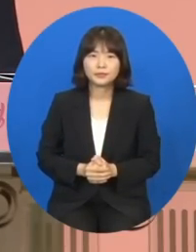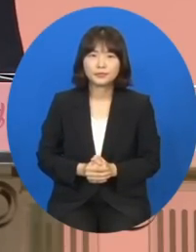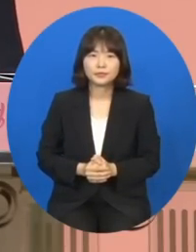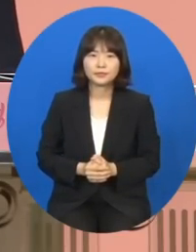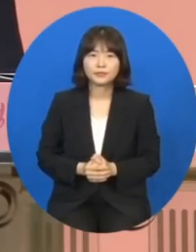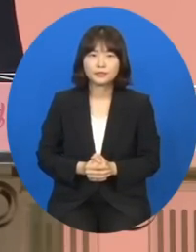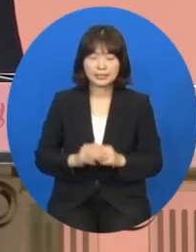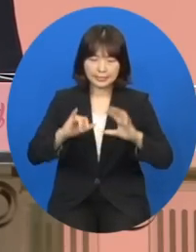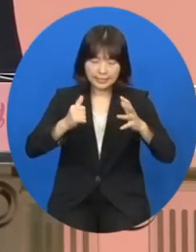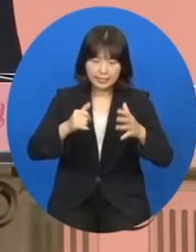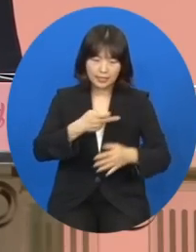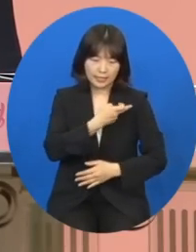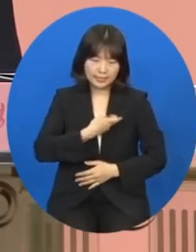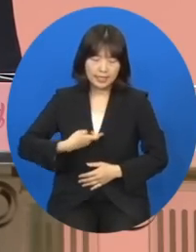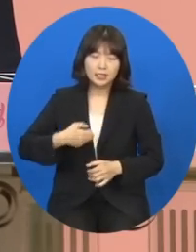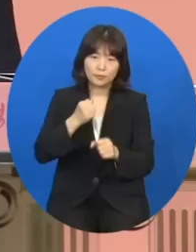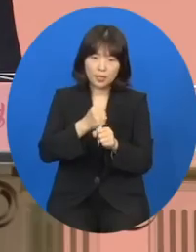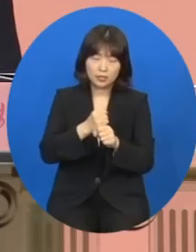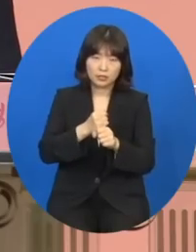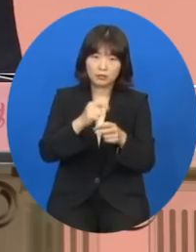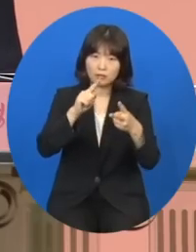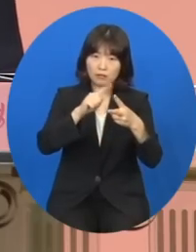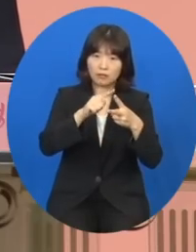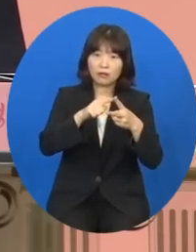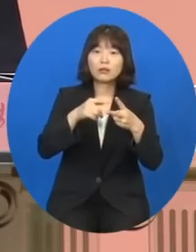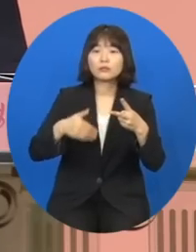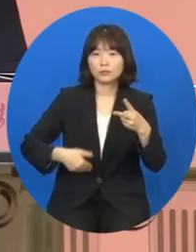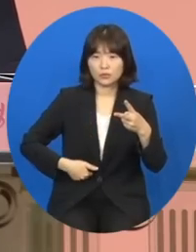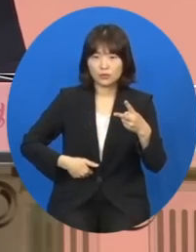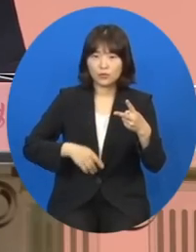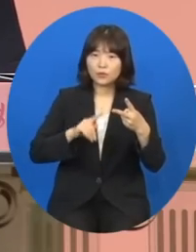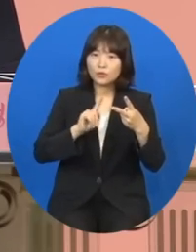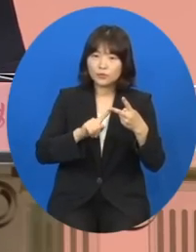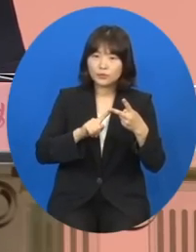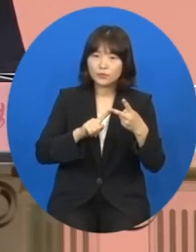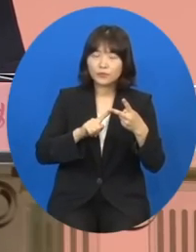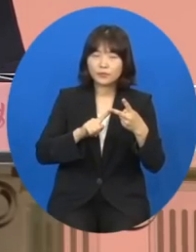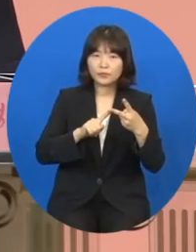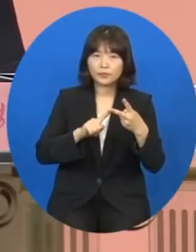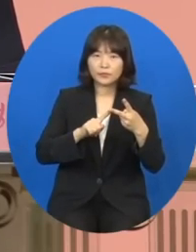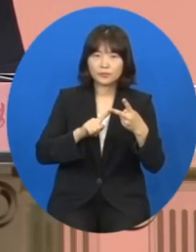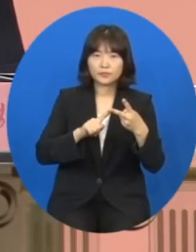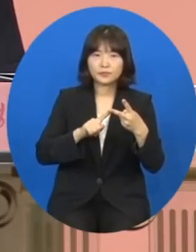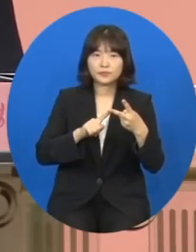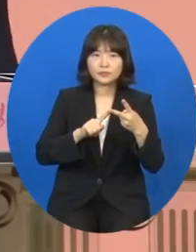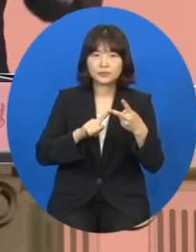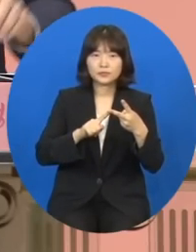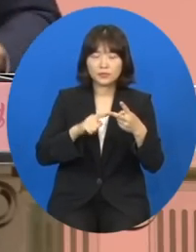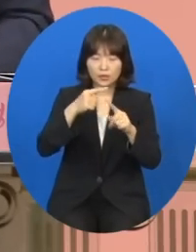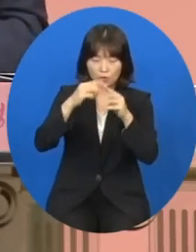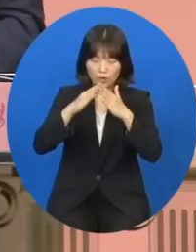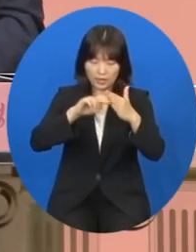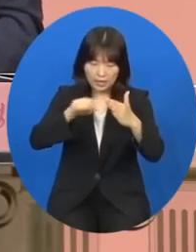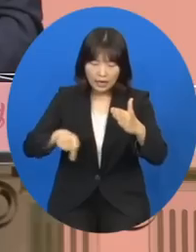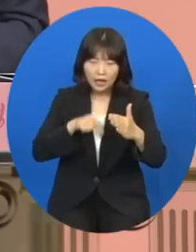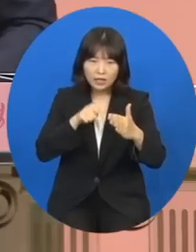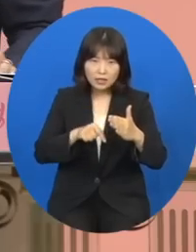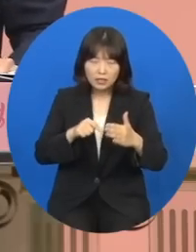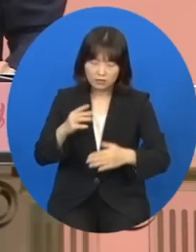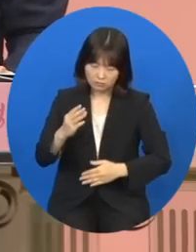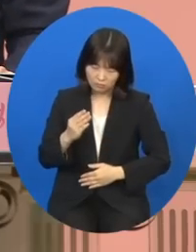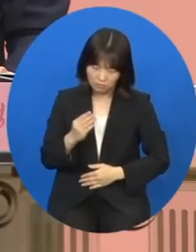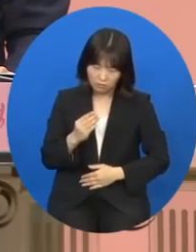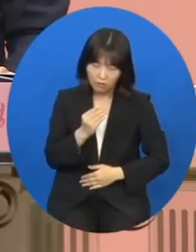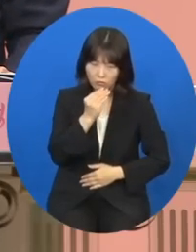세상에서 제자를 삼는 것이 필요하고요 & ci 보험 의 추월 행 매출 주에 안에서 소수 칸